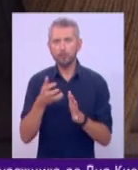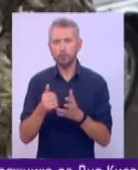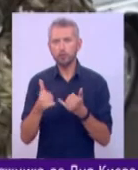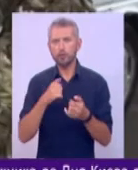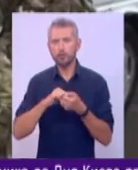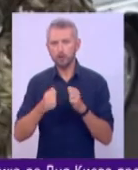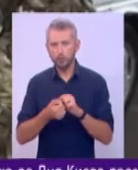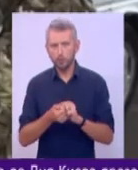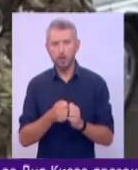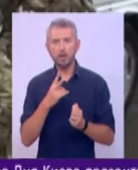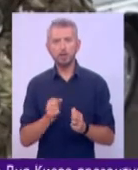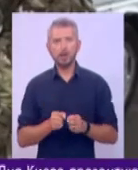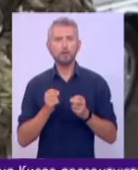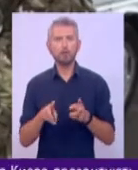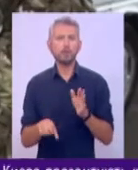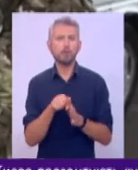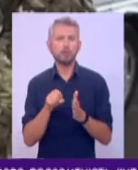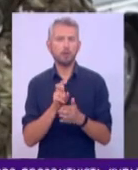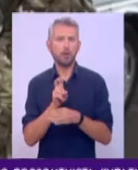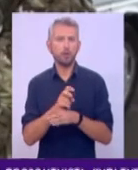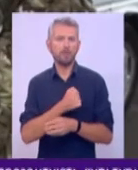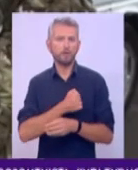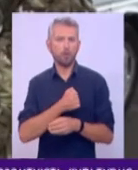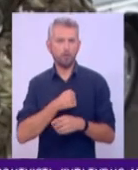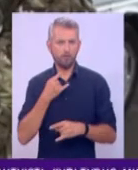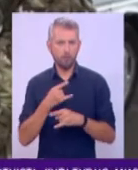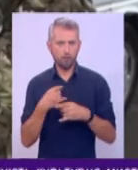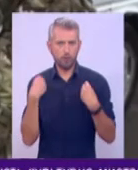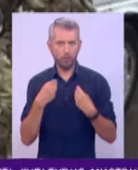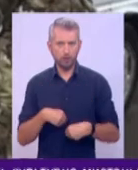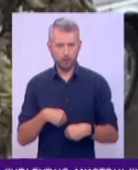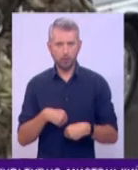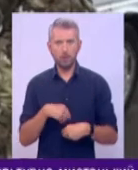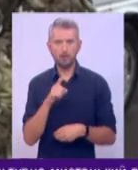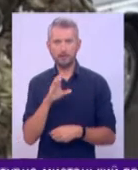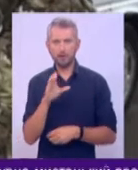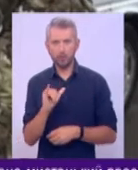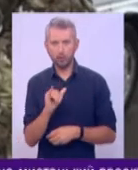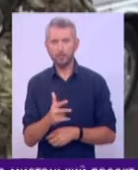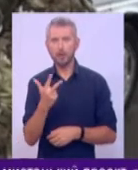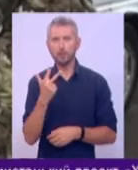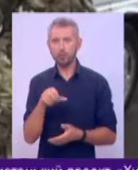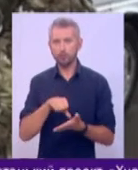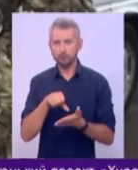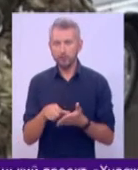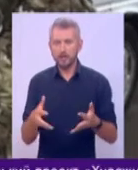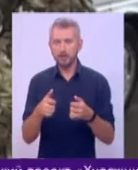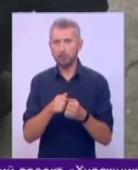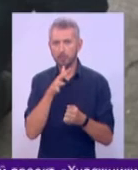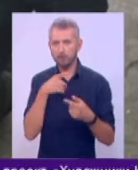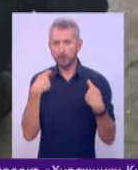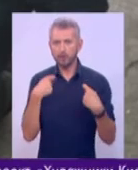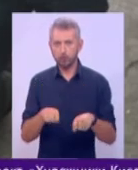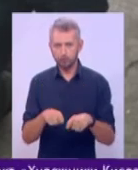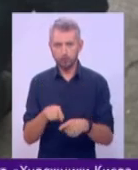бурштину сирцю. На злочини бандити ходили у військовій формі одягу, встановленого зразка ЗСУ. 3 фігурантів затримали під час збуту